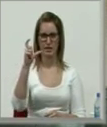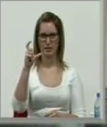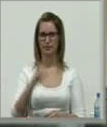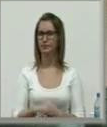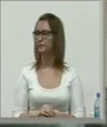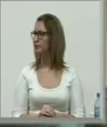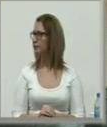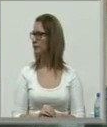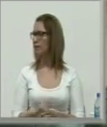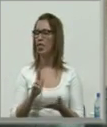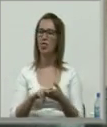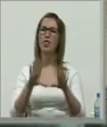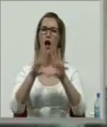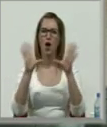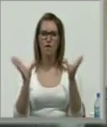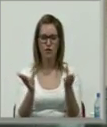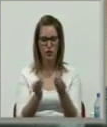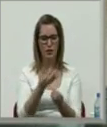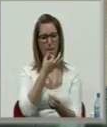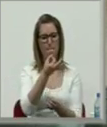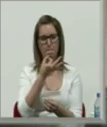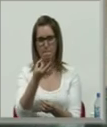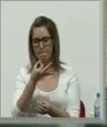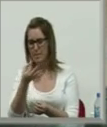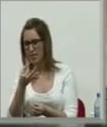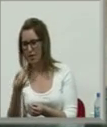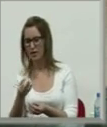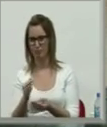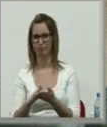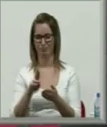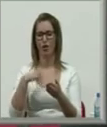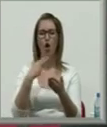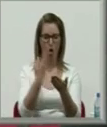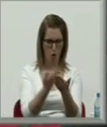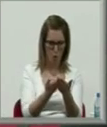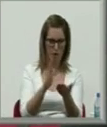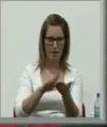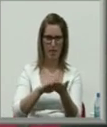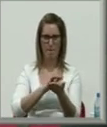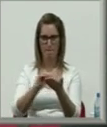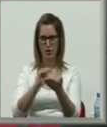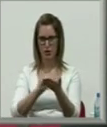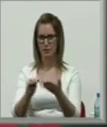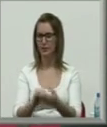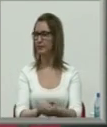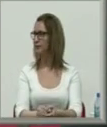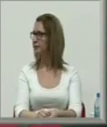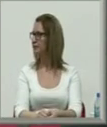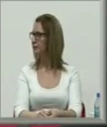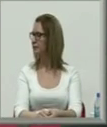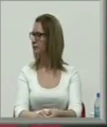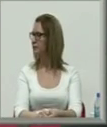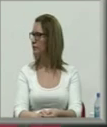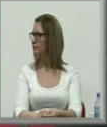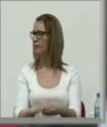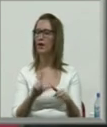zapytania, interpelacje odpowiem po złożeniu ich na piśmie. Natomiast no, nie mogę przejść do